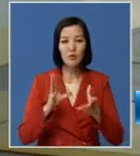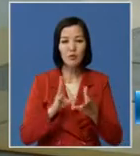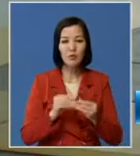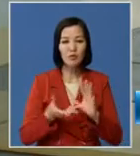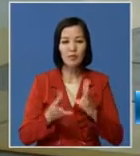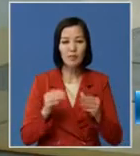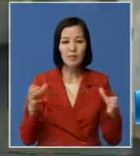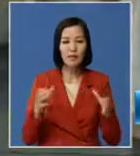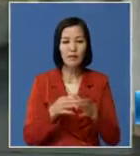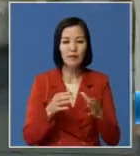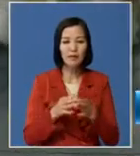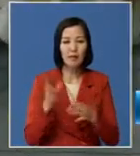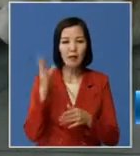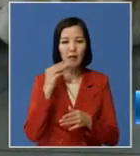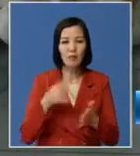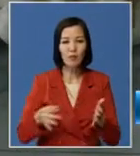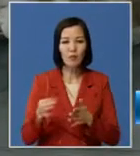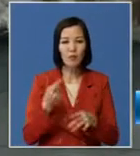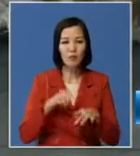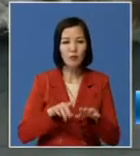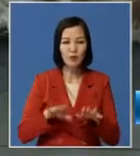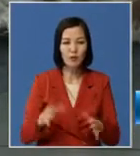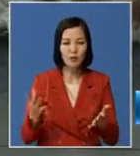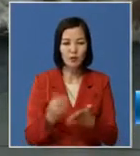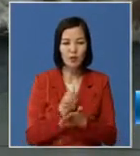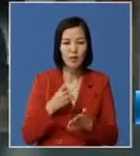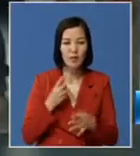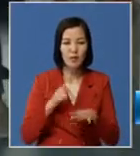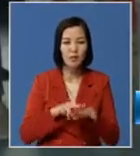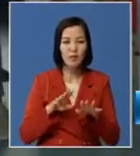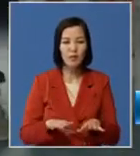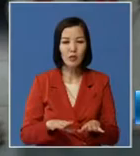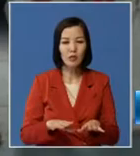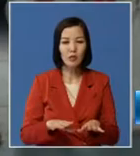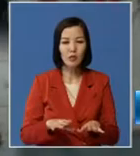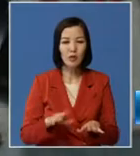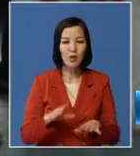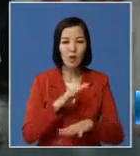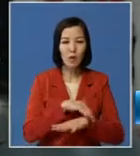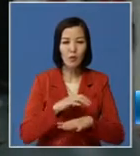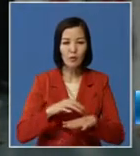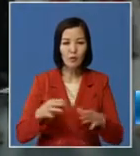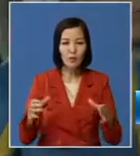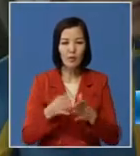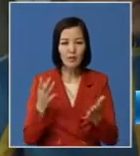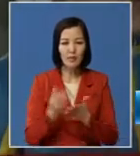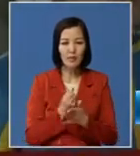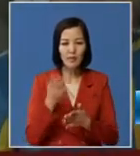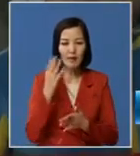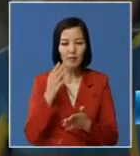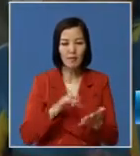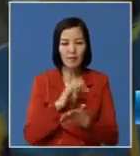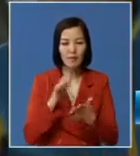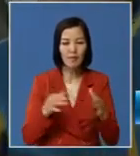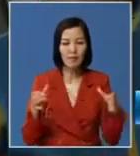жалпы командалық есепте Алматы облысы бірінші орынды еленсе, екінші орын көкшетаулықтарға бұйырды. Ал Алматы